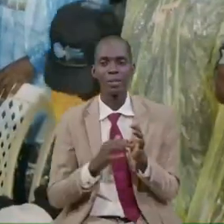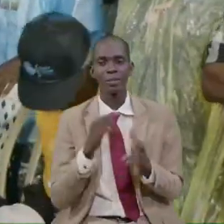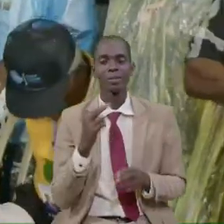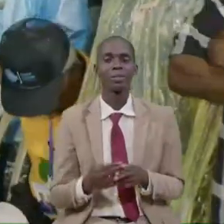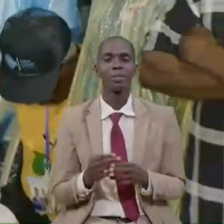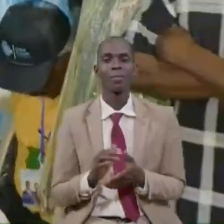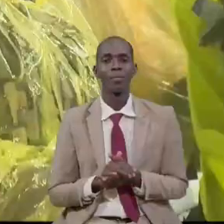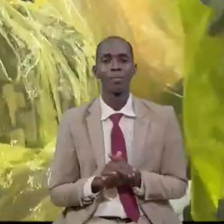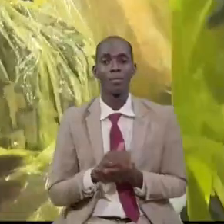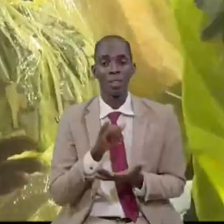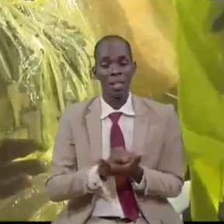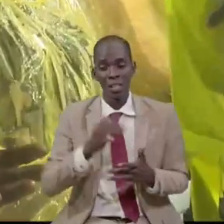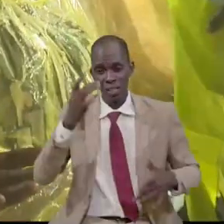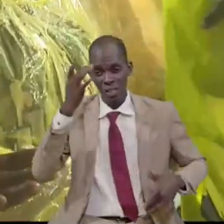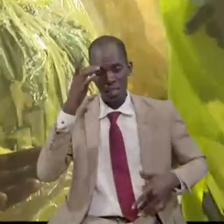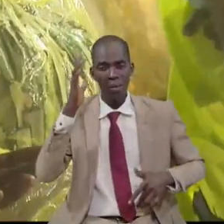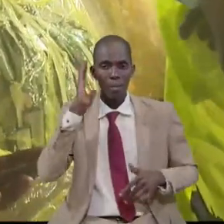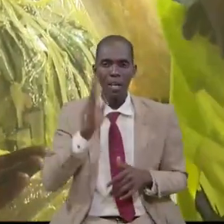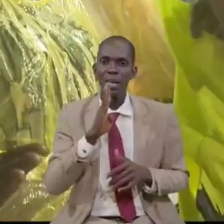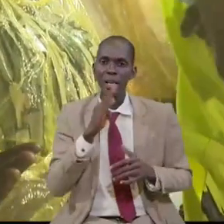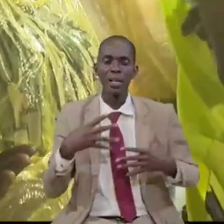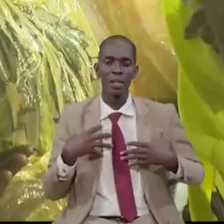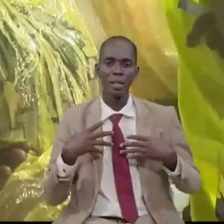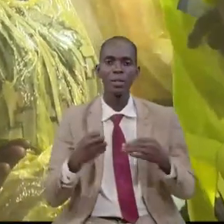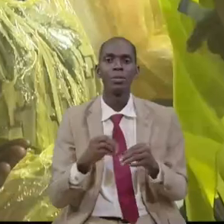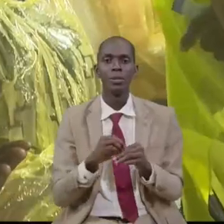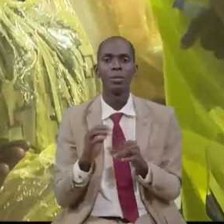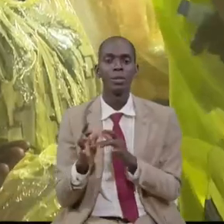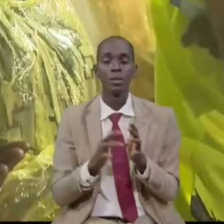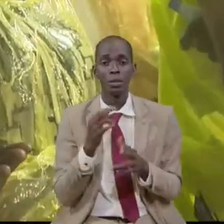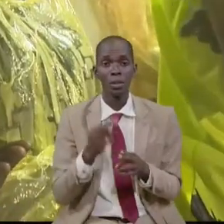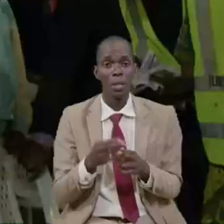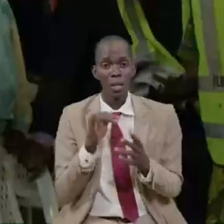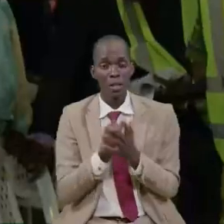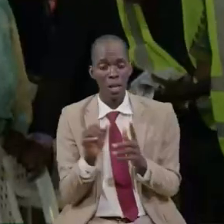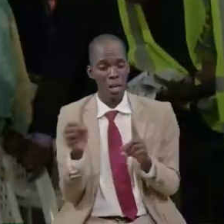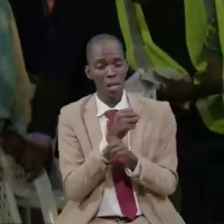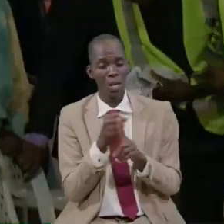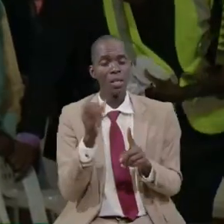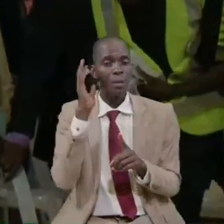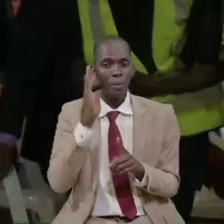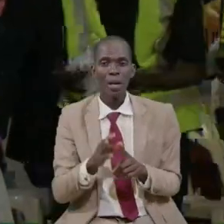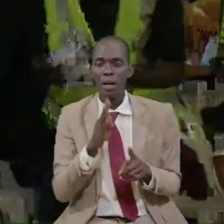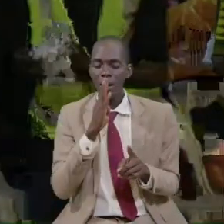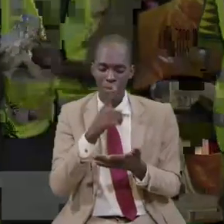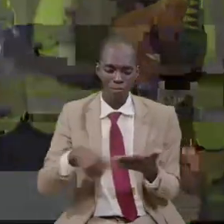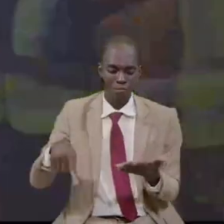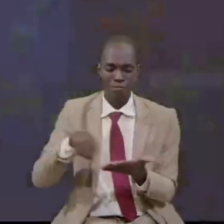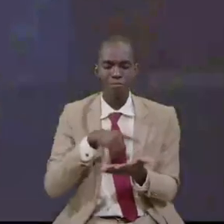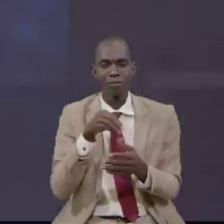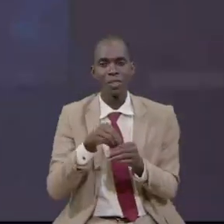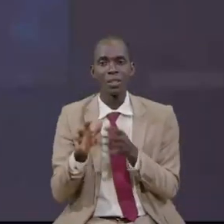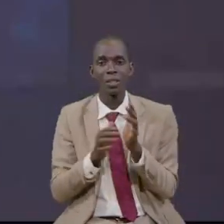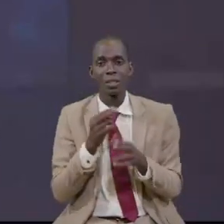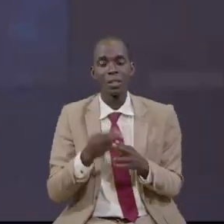Cette maladie-là sera guérie. Cette attaque sera annulée.